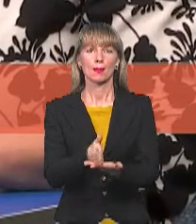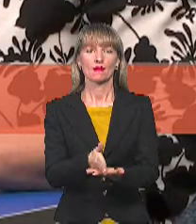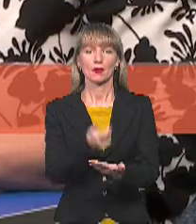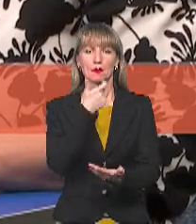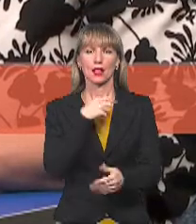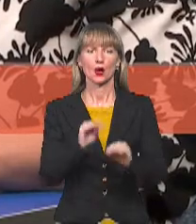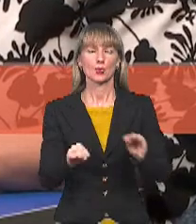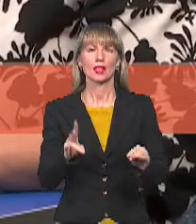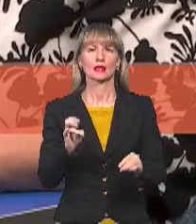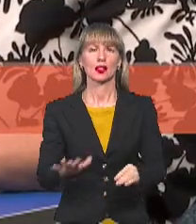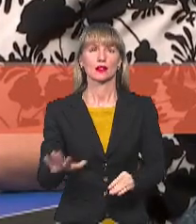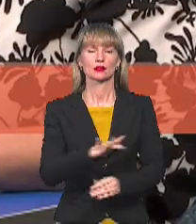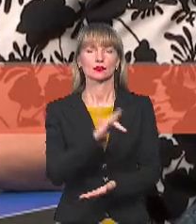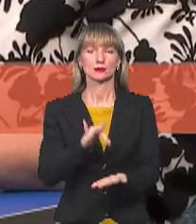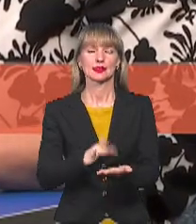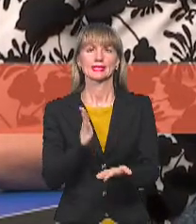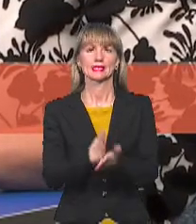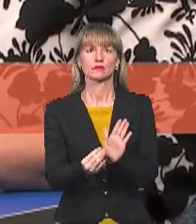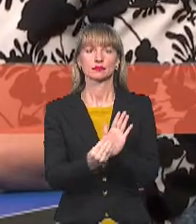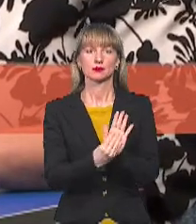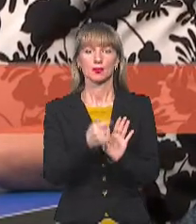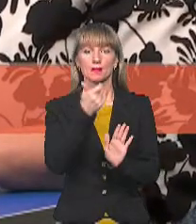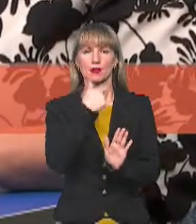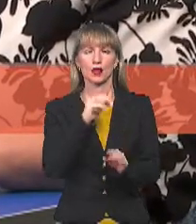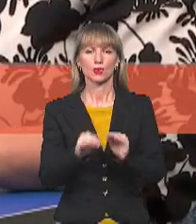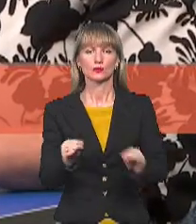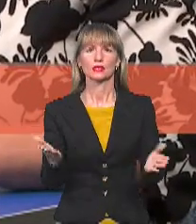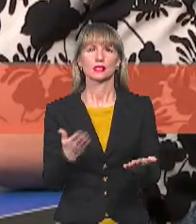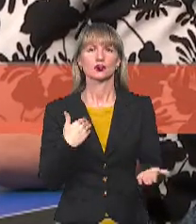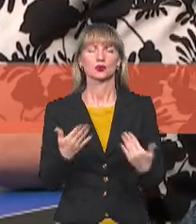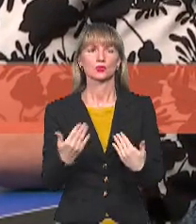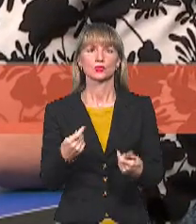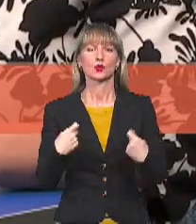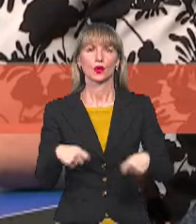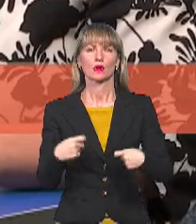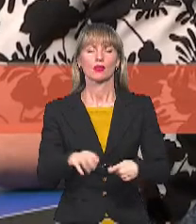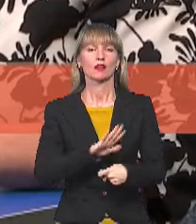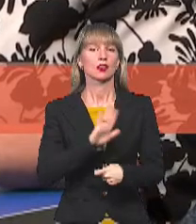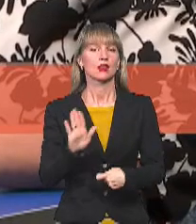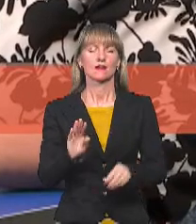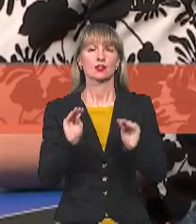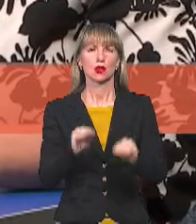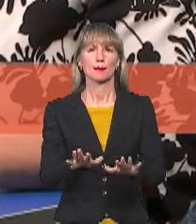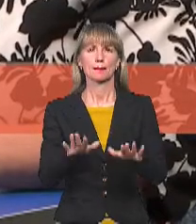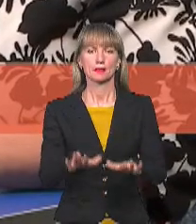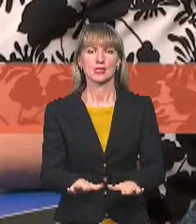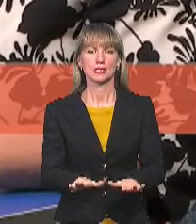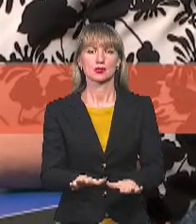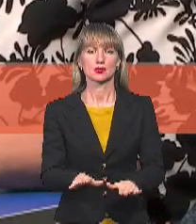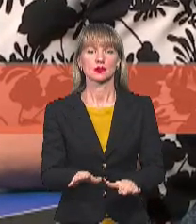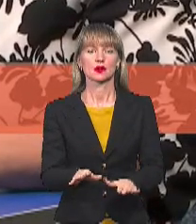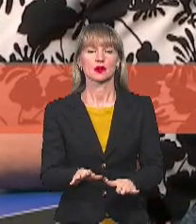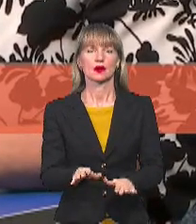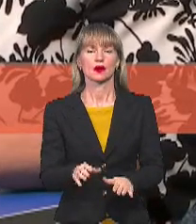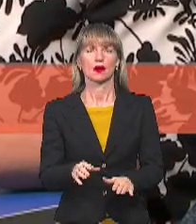на території міста. Є пункти правил благоустрою, які стосуються торгівлі в невстановленому місці, з рук,